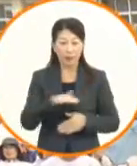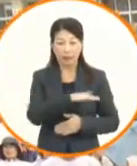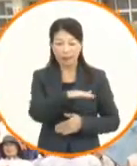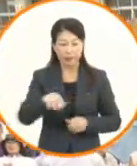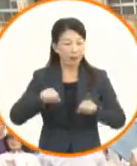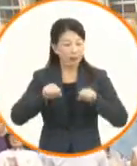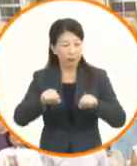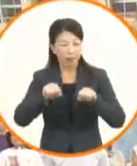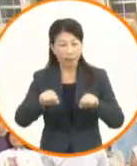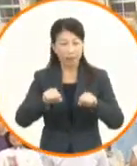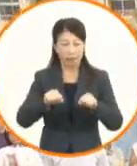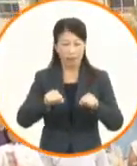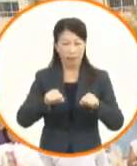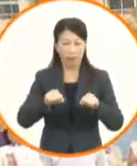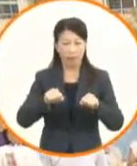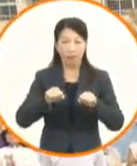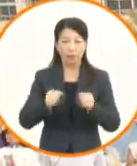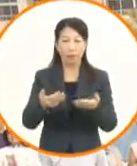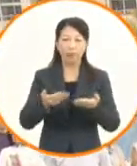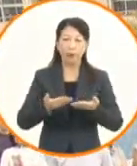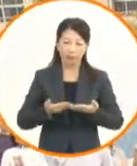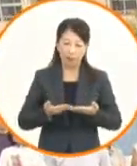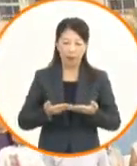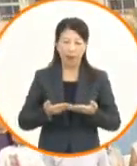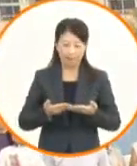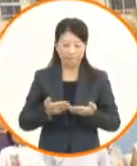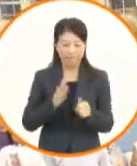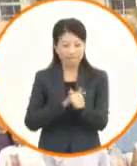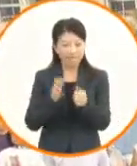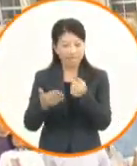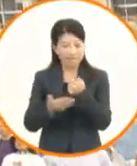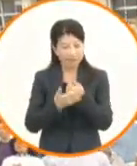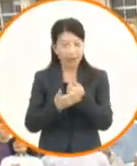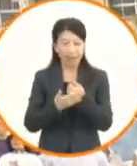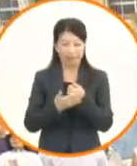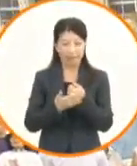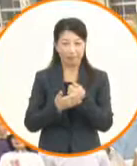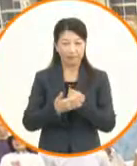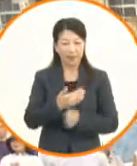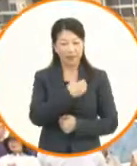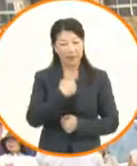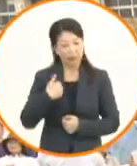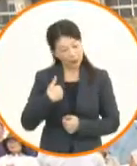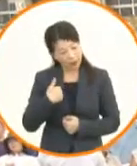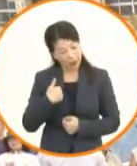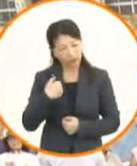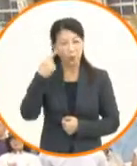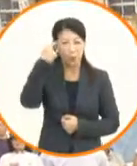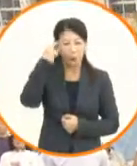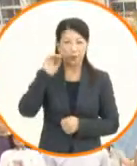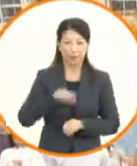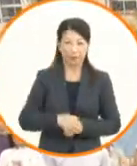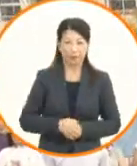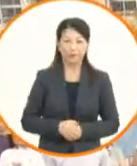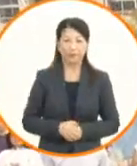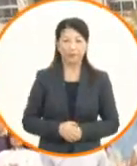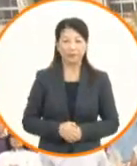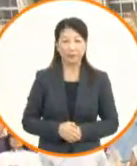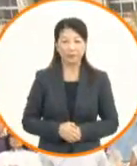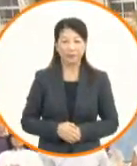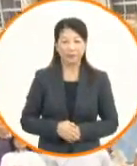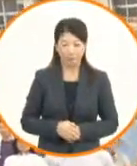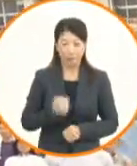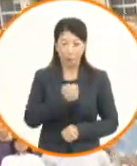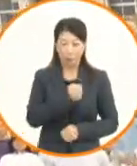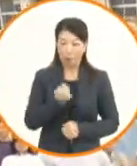張ってくださってれば、多分皆さん助け、その時助け合えるんじゃないかなと心強